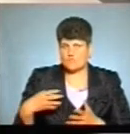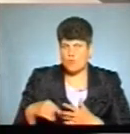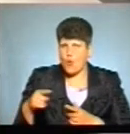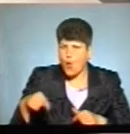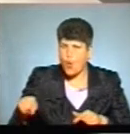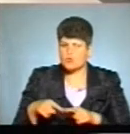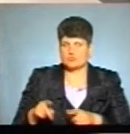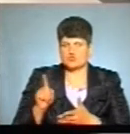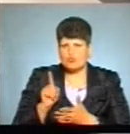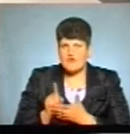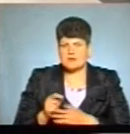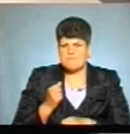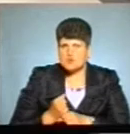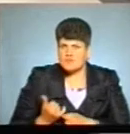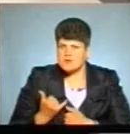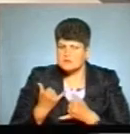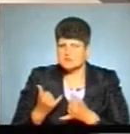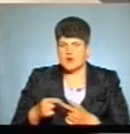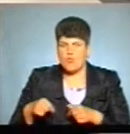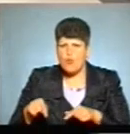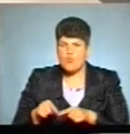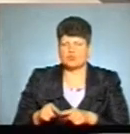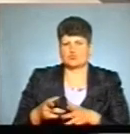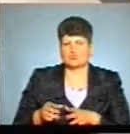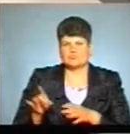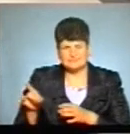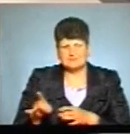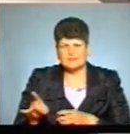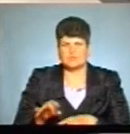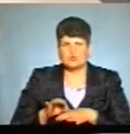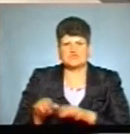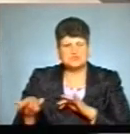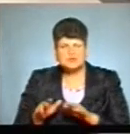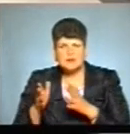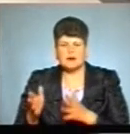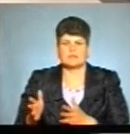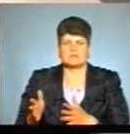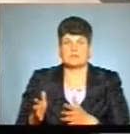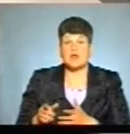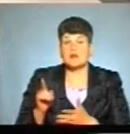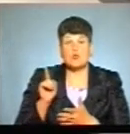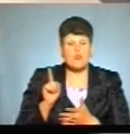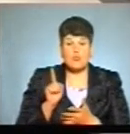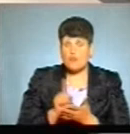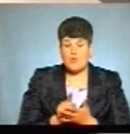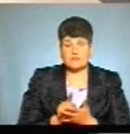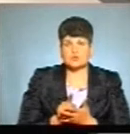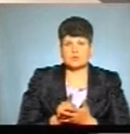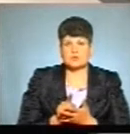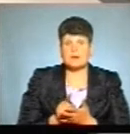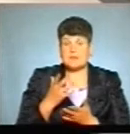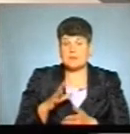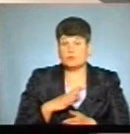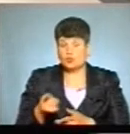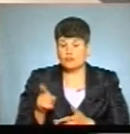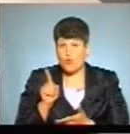там зобов'язаний був би там працювати на окрузі, здійснювати певну діяльність. Але обов'язок передбачити, якби був такий обов'язок,